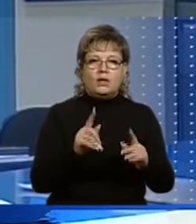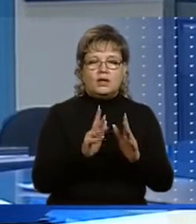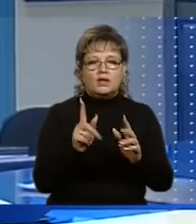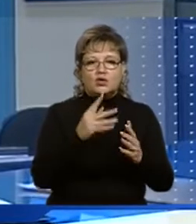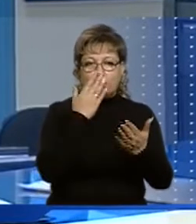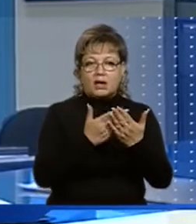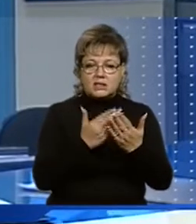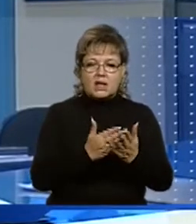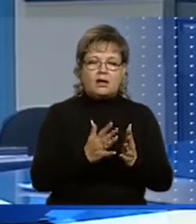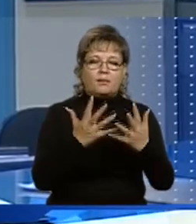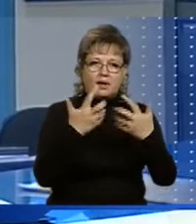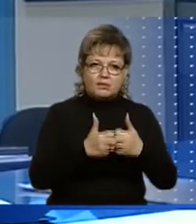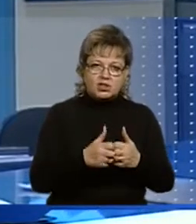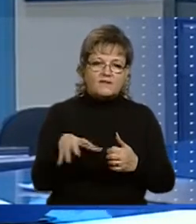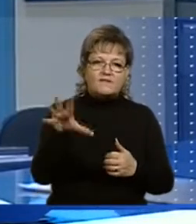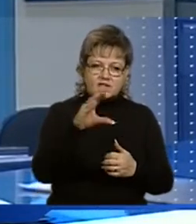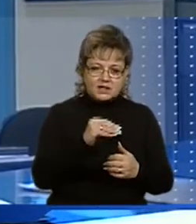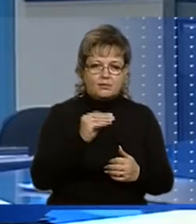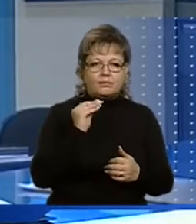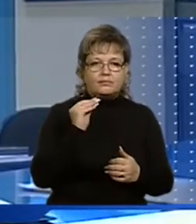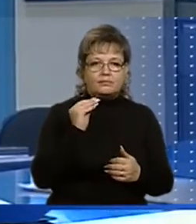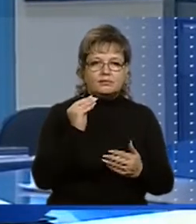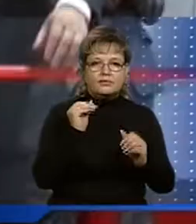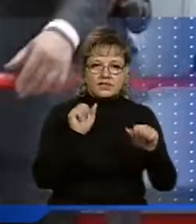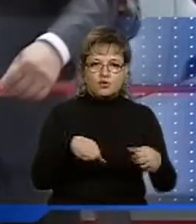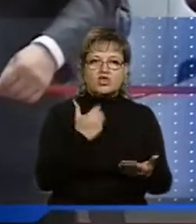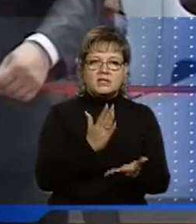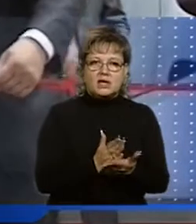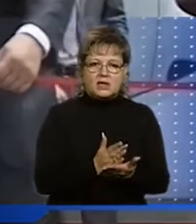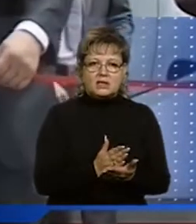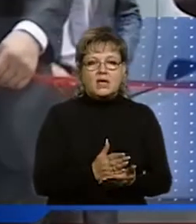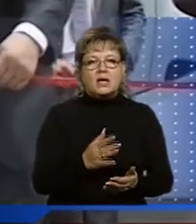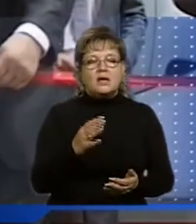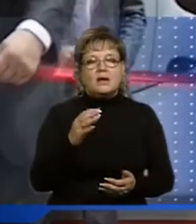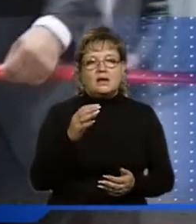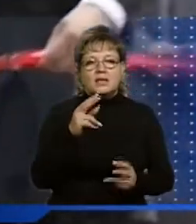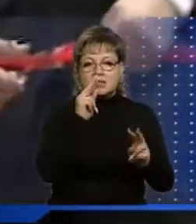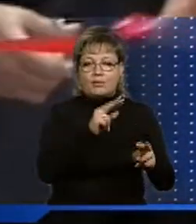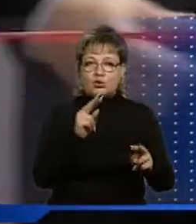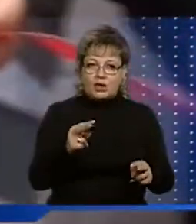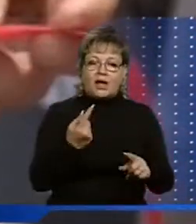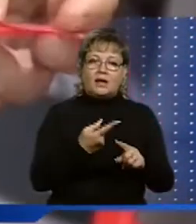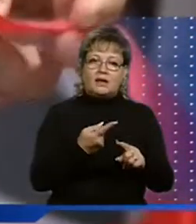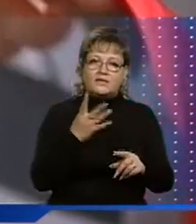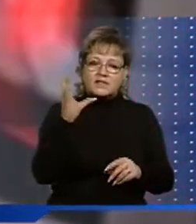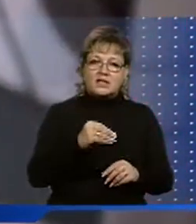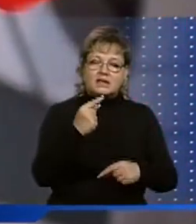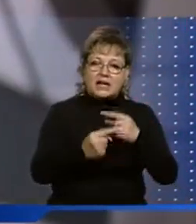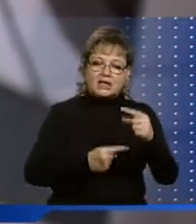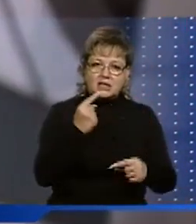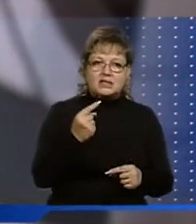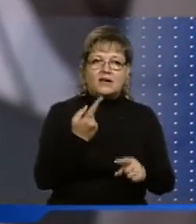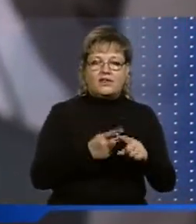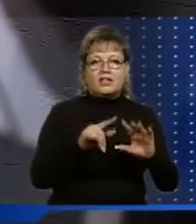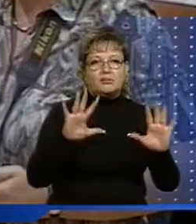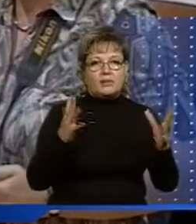показала промышленная выставка, все предпосылки к этому есть. Соблюдая старые добрые традиции, в этот момент творится